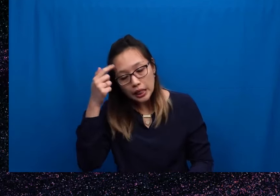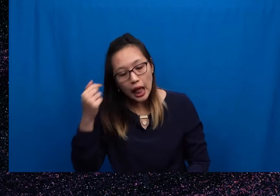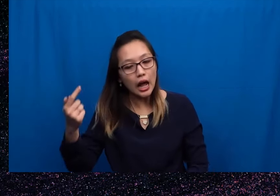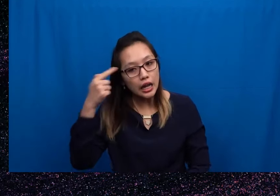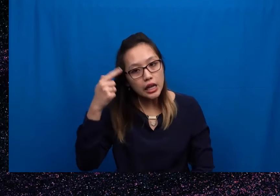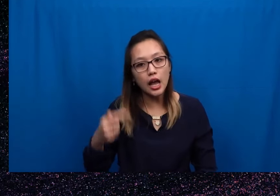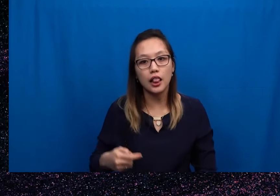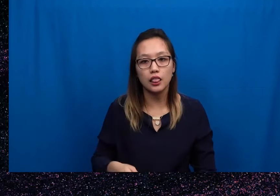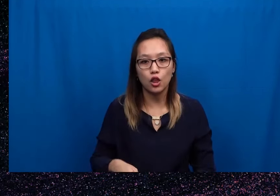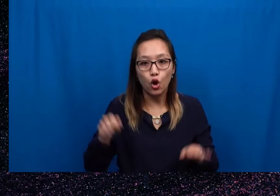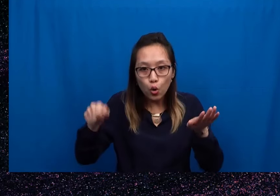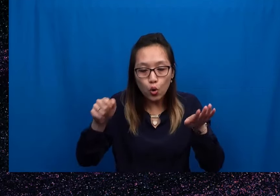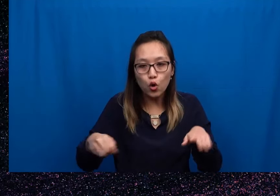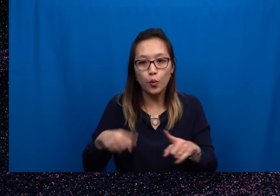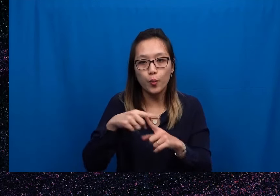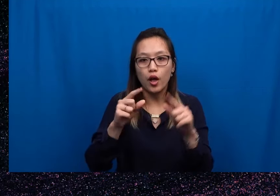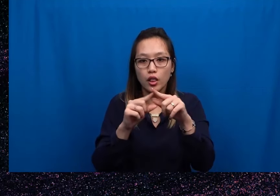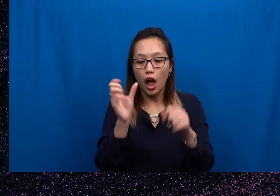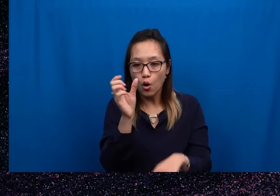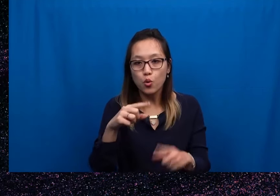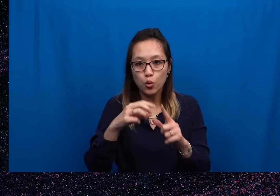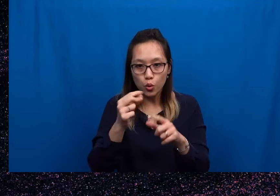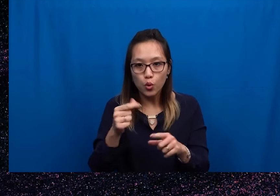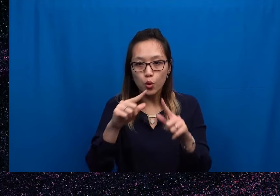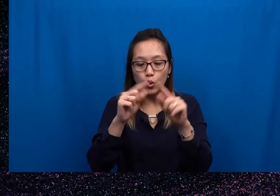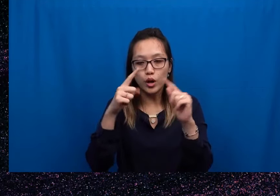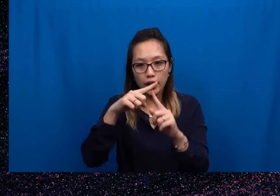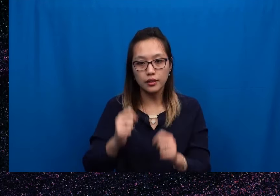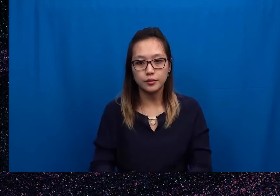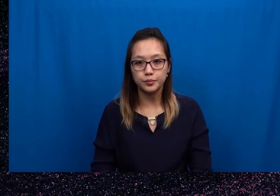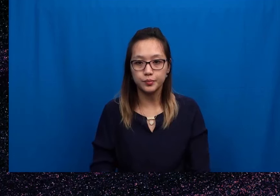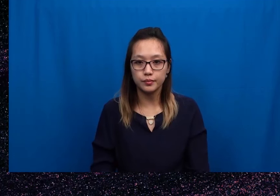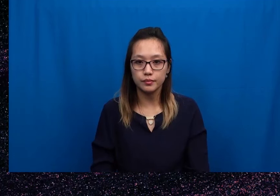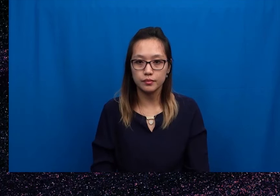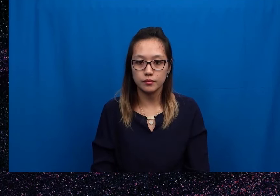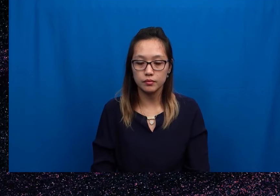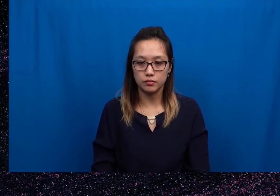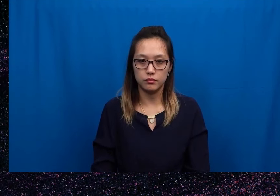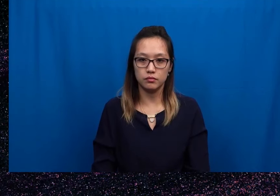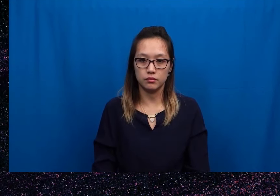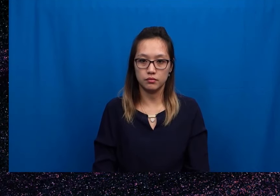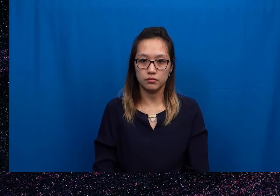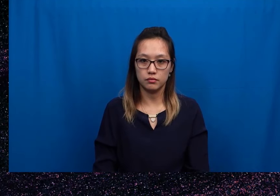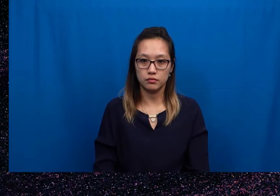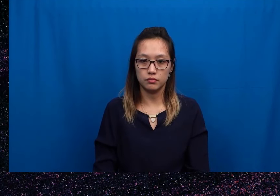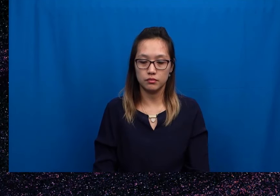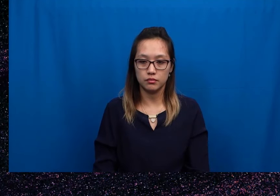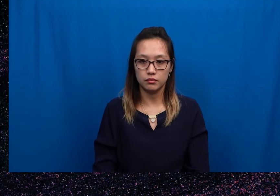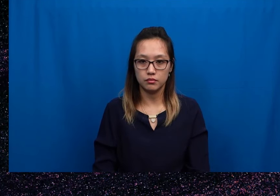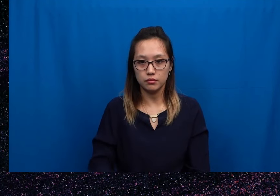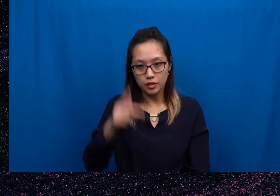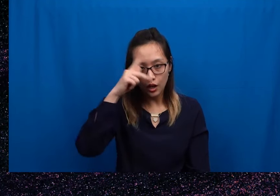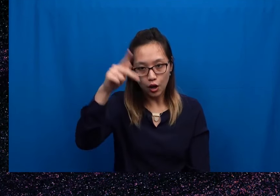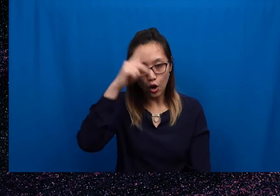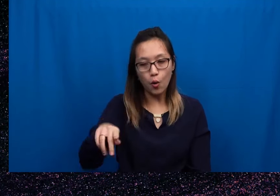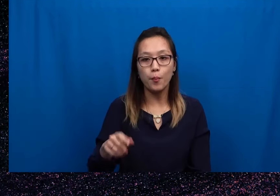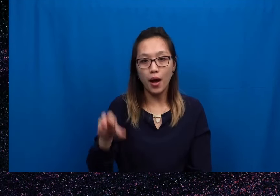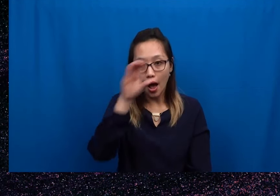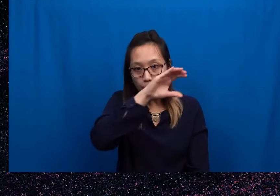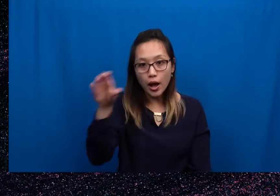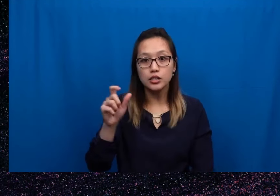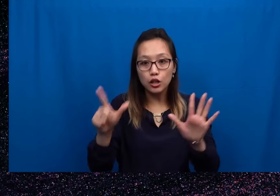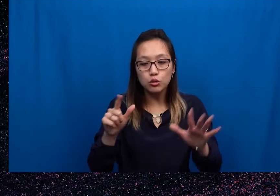mampu untuk hidup bagi Allah. Perhatikan apa yang dia katakan dalam Roma pasal 7 ayat 22 sampai 23. Sebab